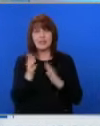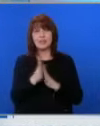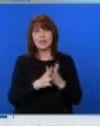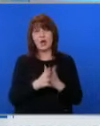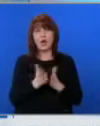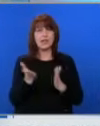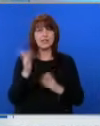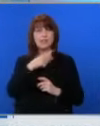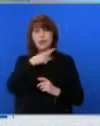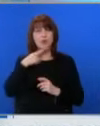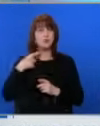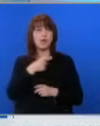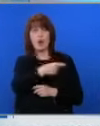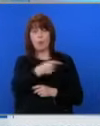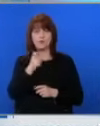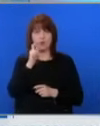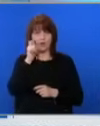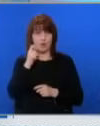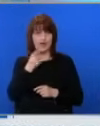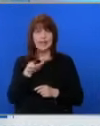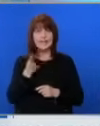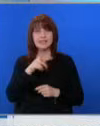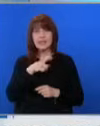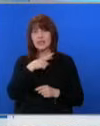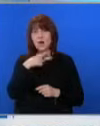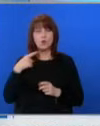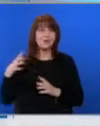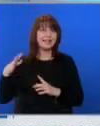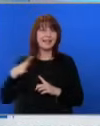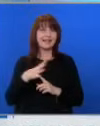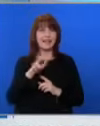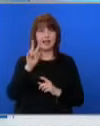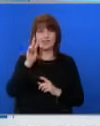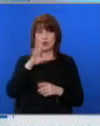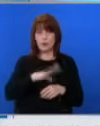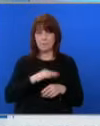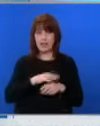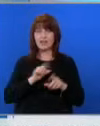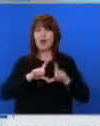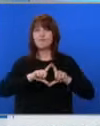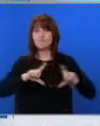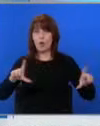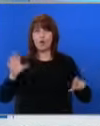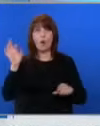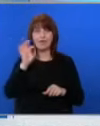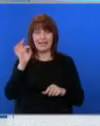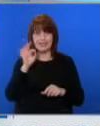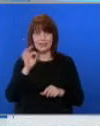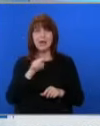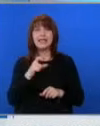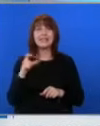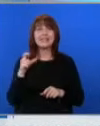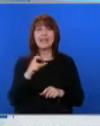хора след руски обстрел в Украина? След руската атака на 2 март срещу жилищен блок в Одеса, бесарабският българин Сергей